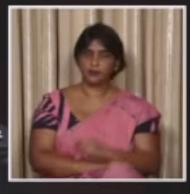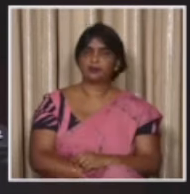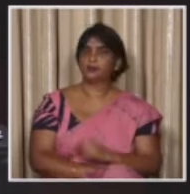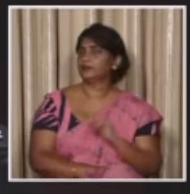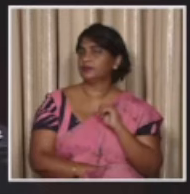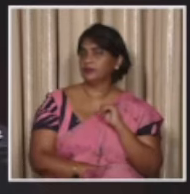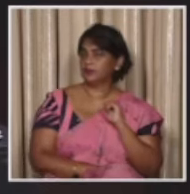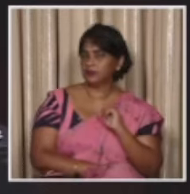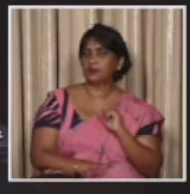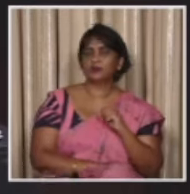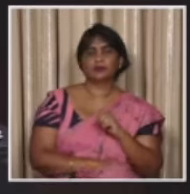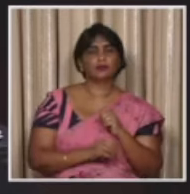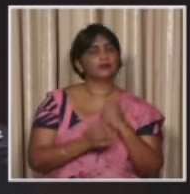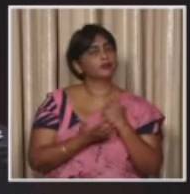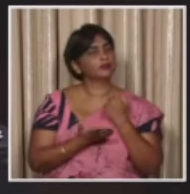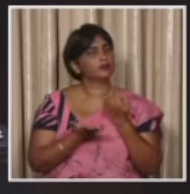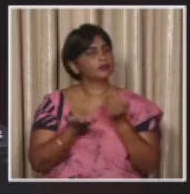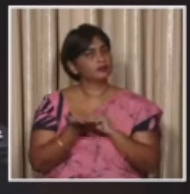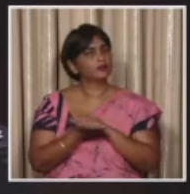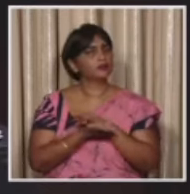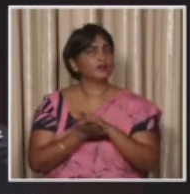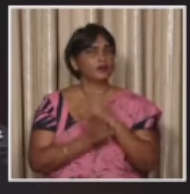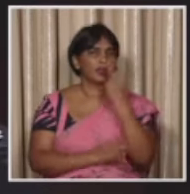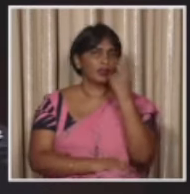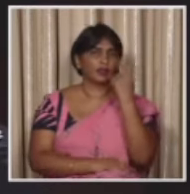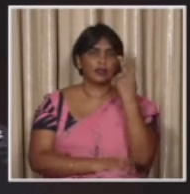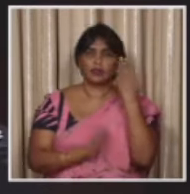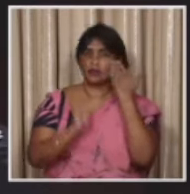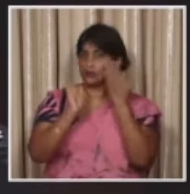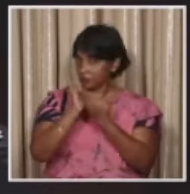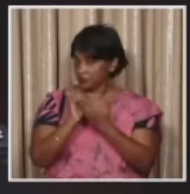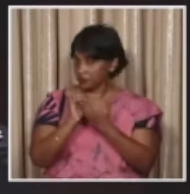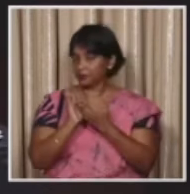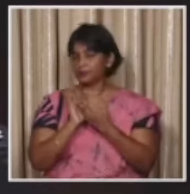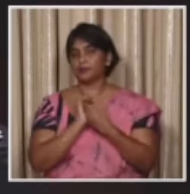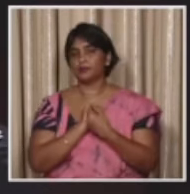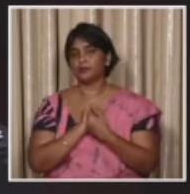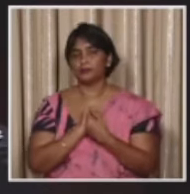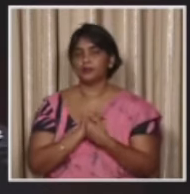ඇයි මේ ප්‍රතිසංස්කරණ 2002 ඉදිරිපත් වෙනකොට